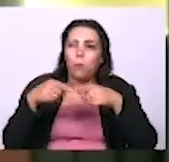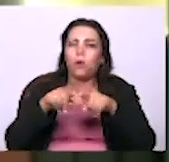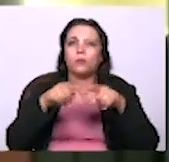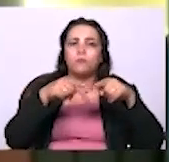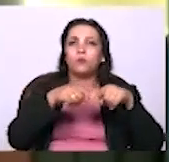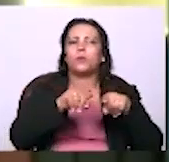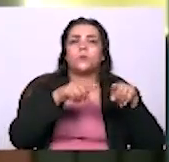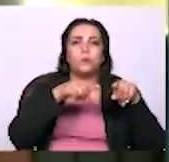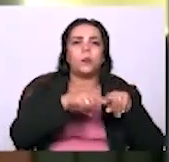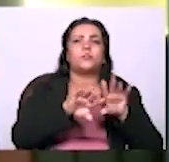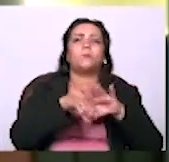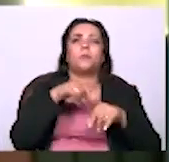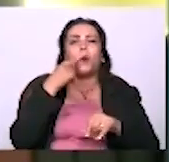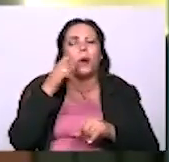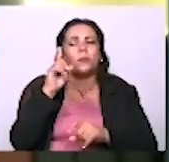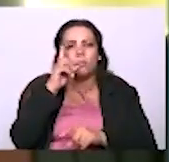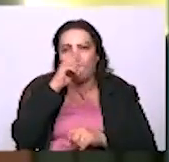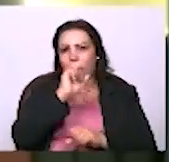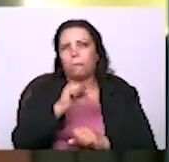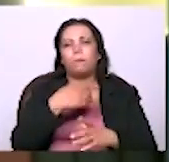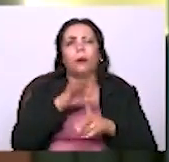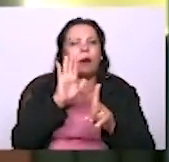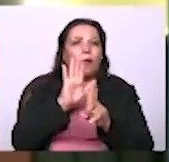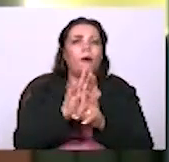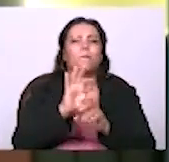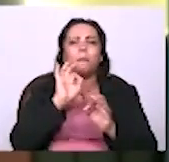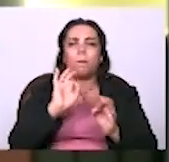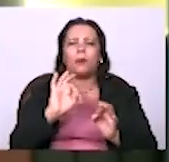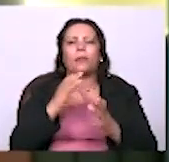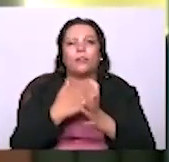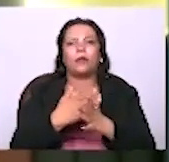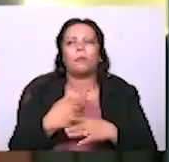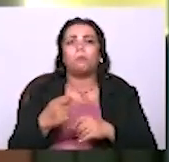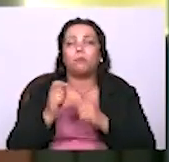تصل الى الموائمات ما بين الاعباء والاسعار